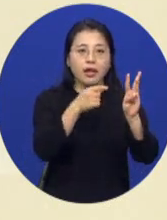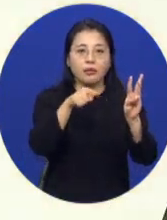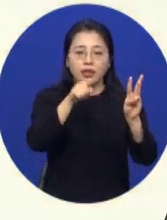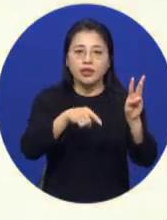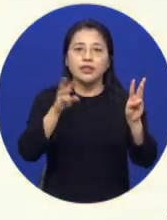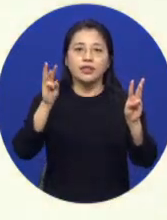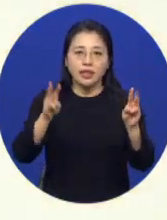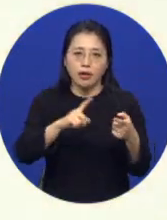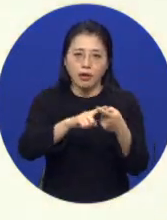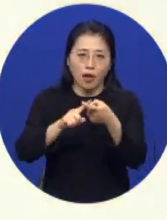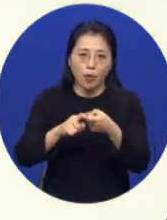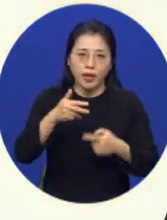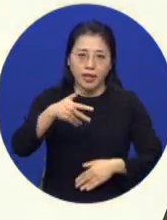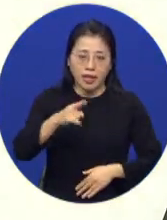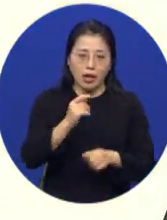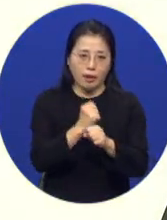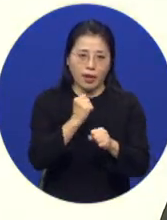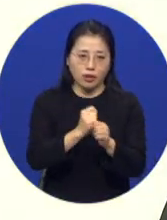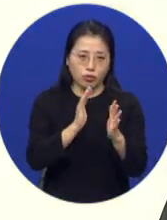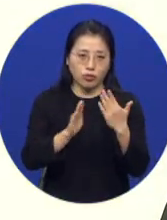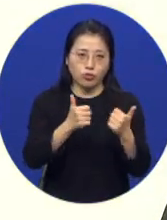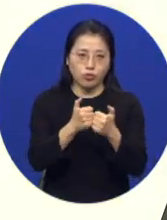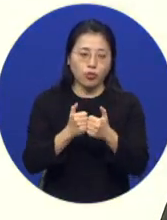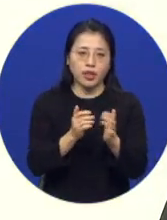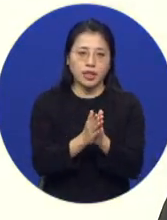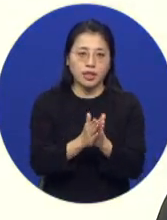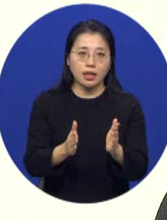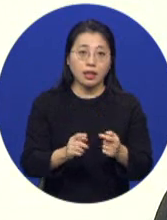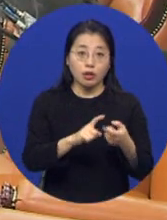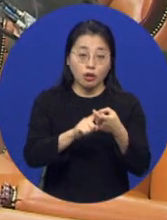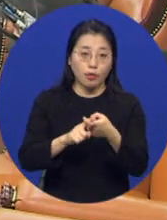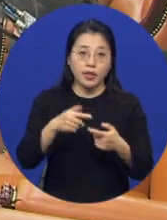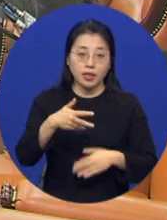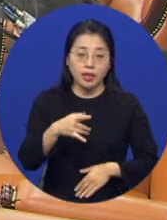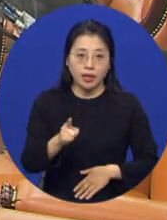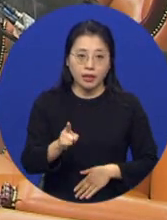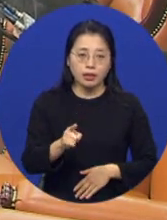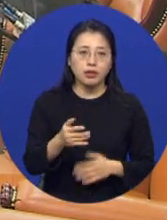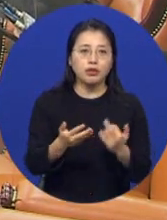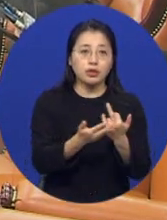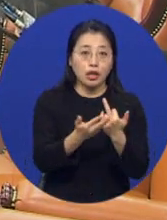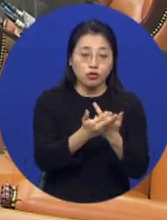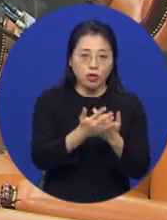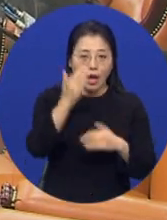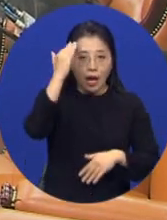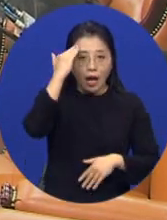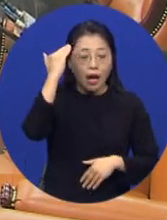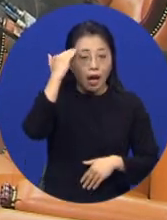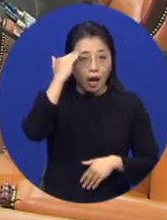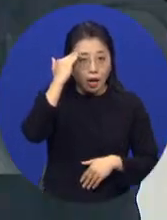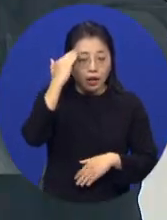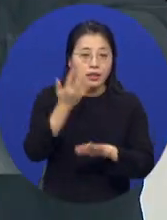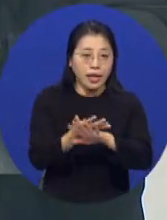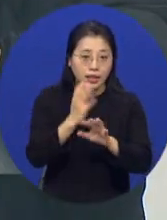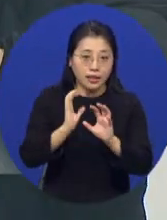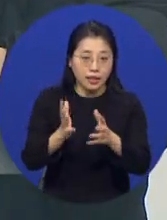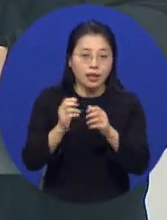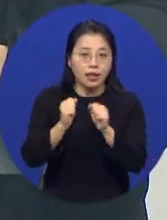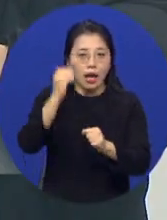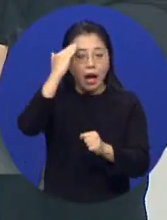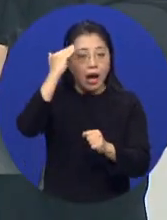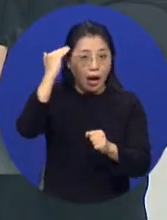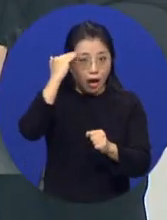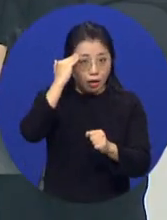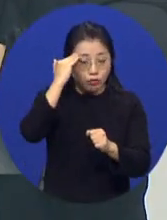협의체를 가동하고 논의에 들어갔습니다 협의체에서는 현재 제주에 있는 제외동포 재단을 제외동포